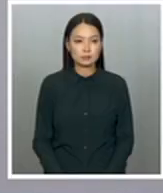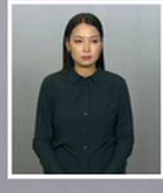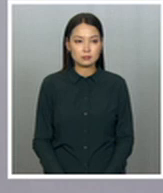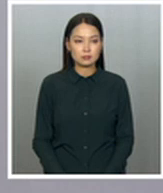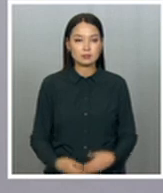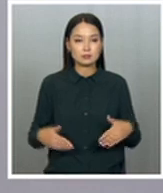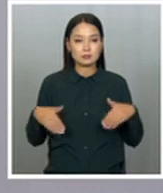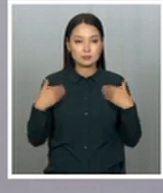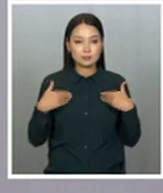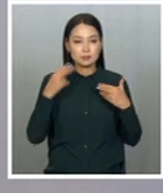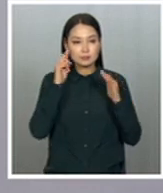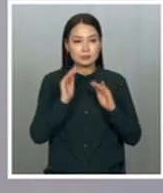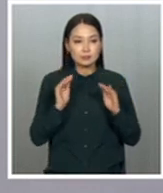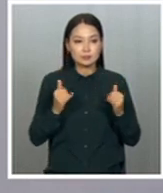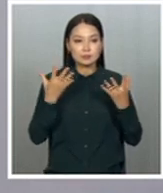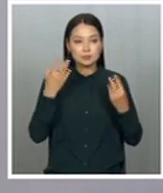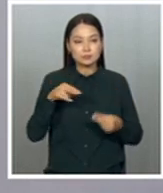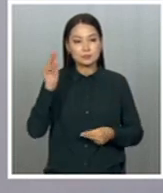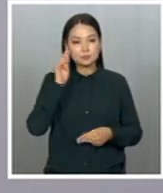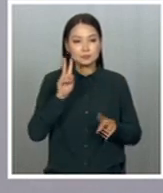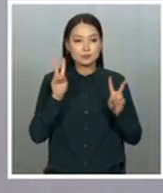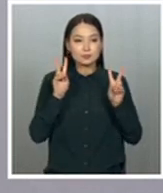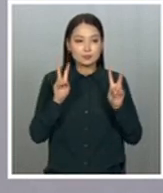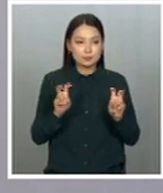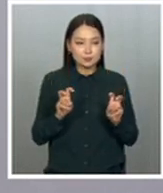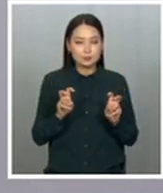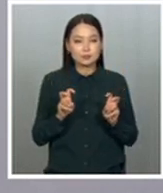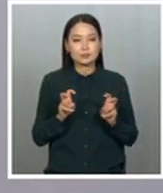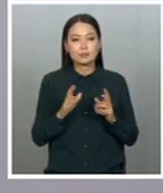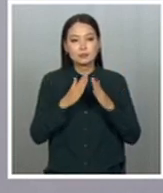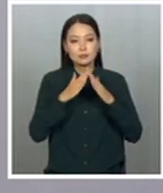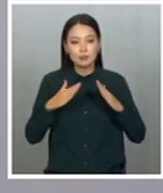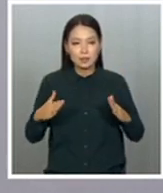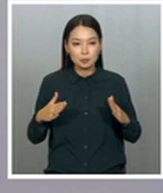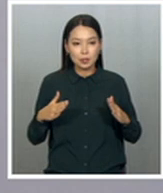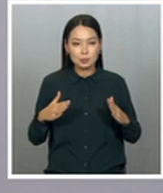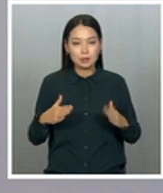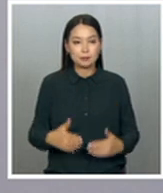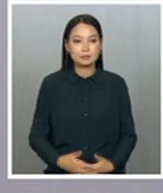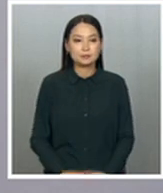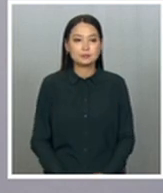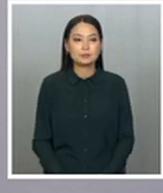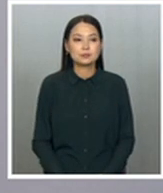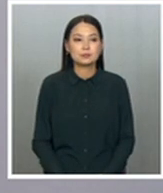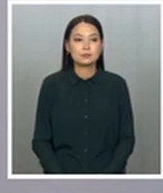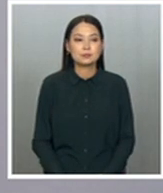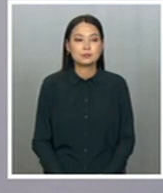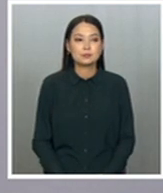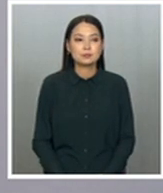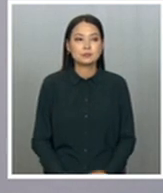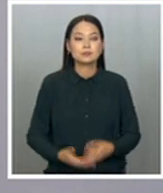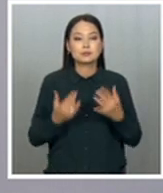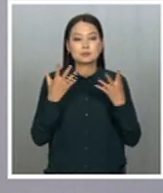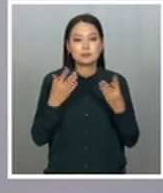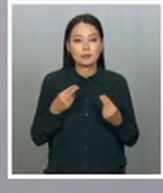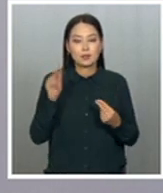Сәлеметсіздер ме, оқушылар? Бүгінгі сабағымыздың тақырыбы – қиық пирамида. Бүгінгі